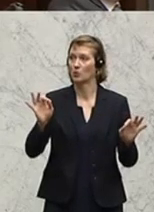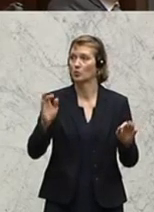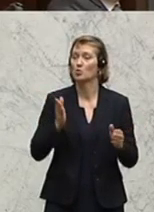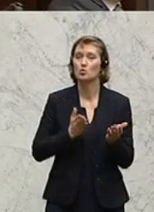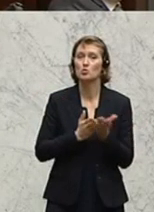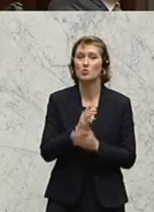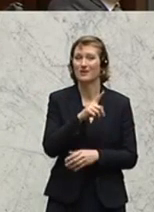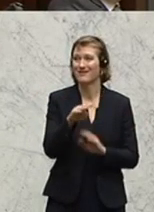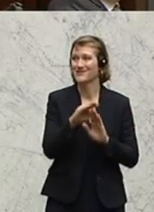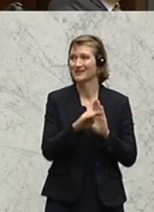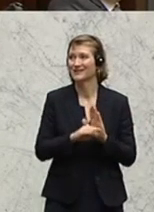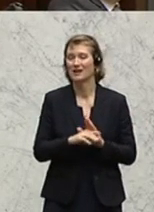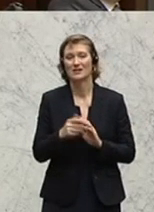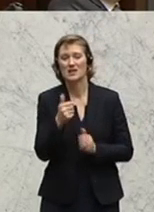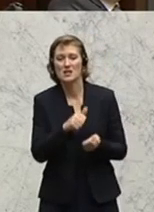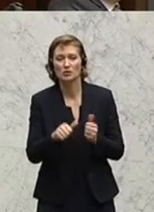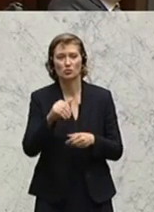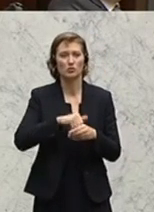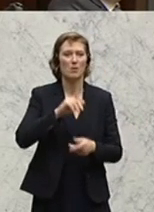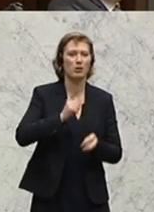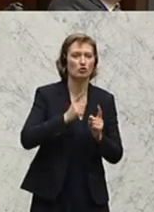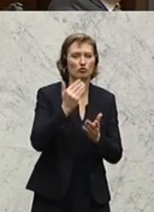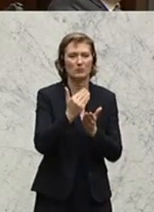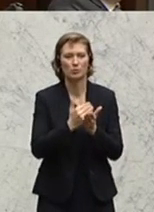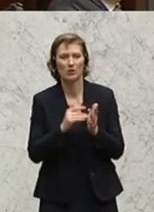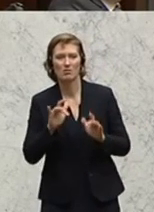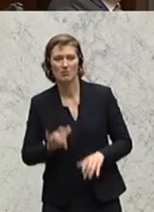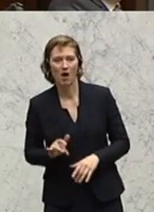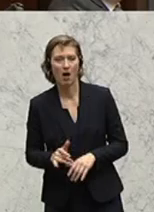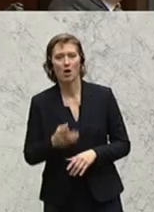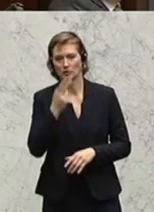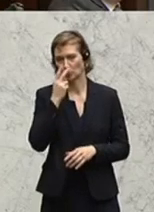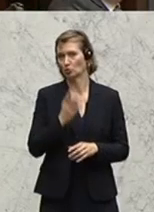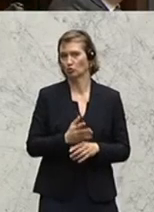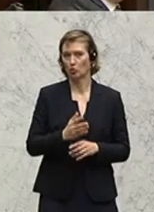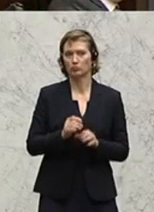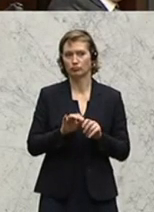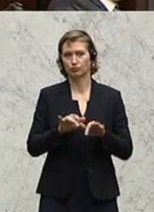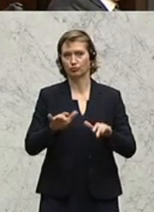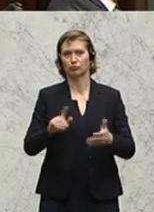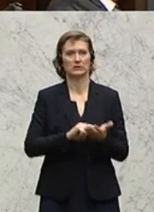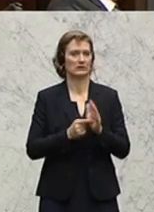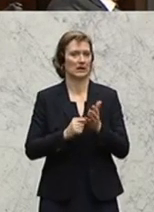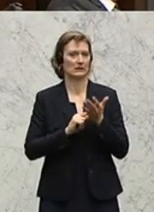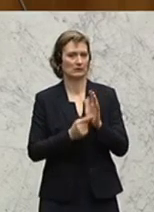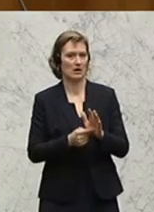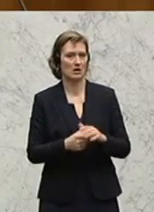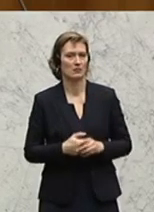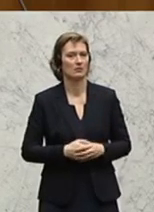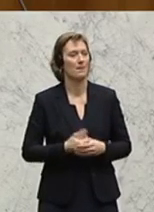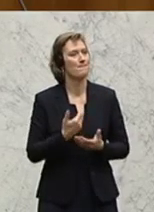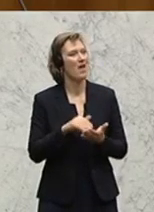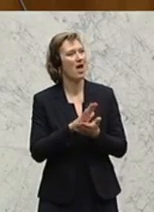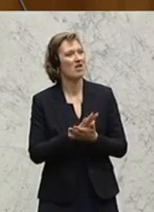die dieses Gesetz mit seinen weitreichenden Bestimmungen bringt, wurden ja schon sehr detailliert dargelegt.